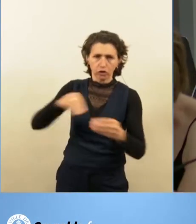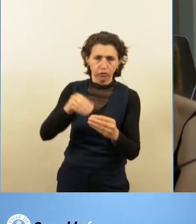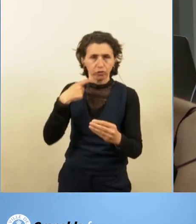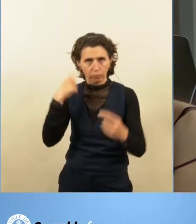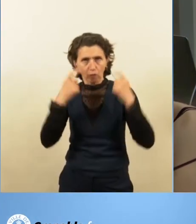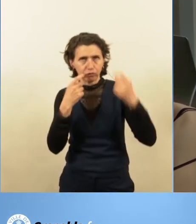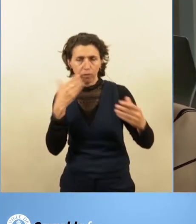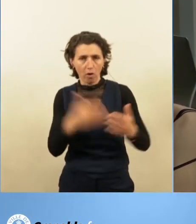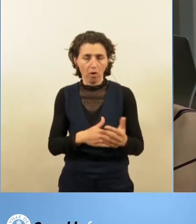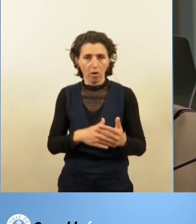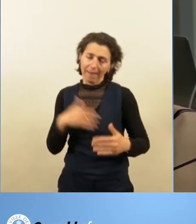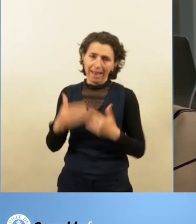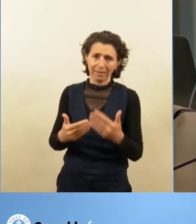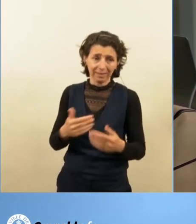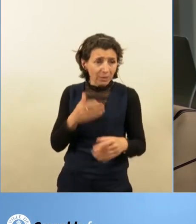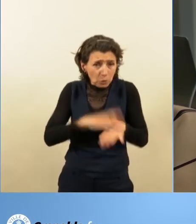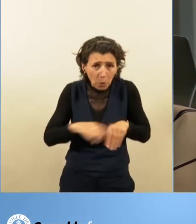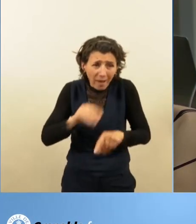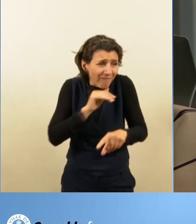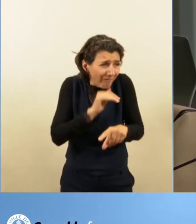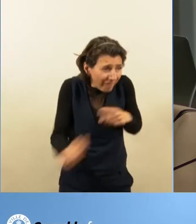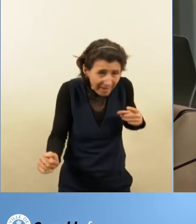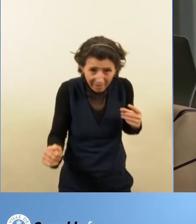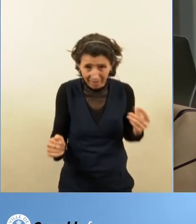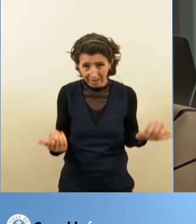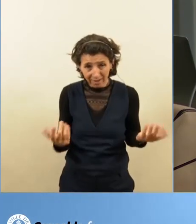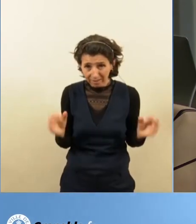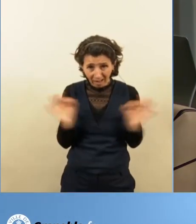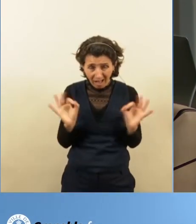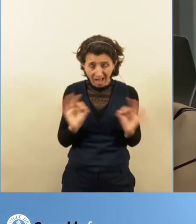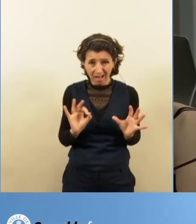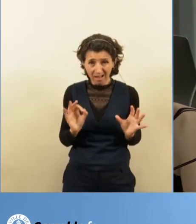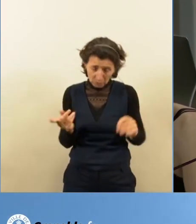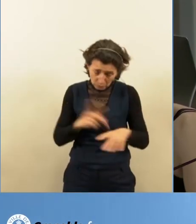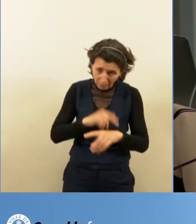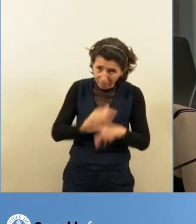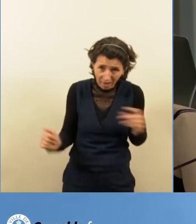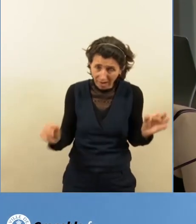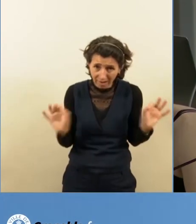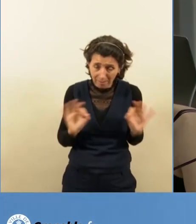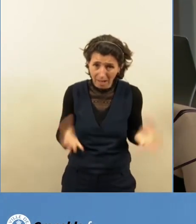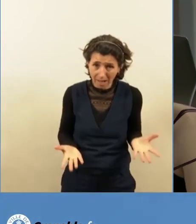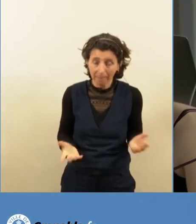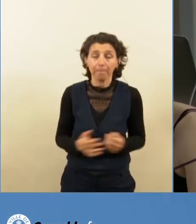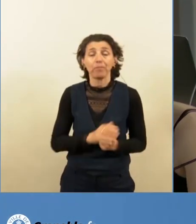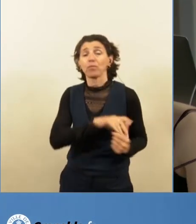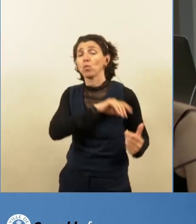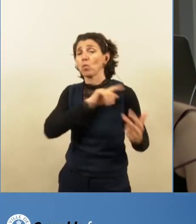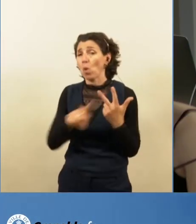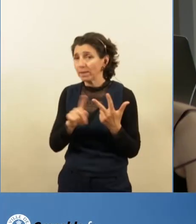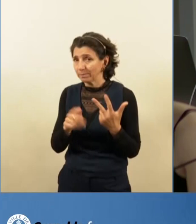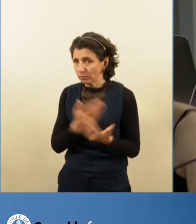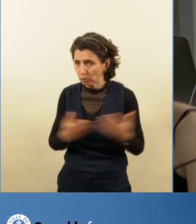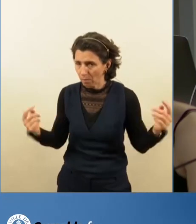au lieu de faire tout de suite troisième paradoxe au moment de